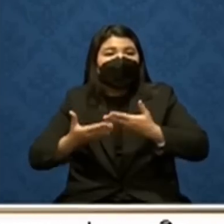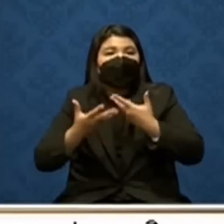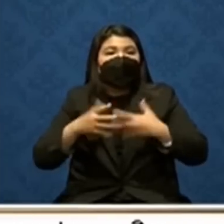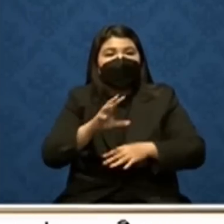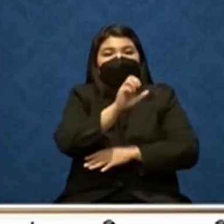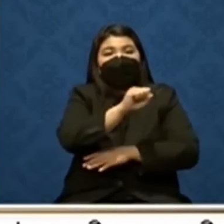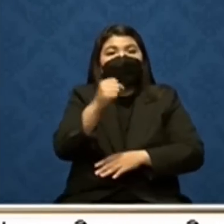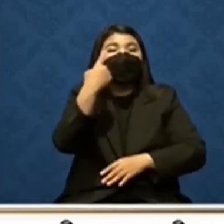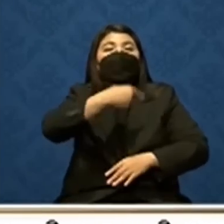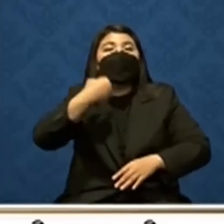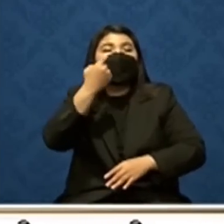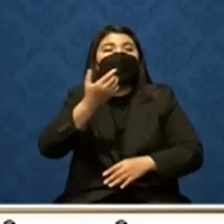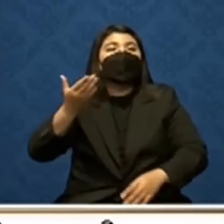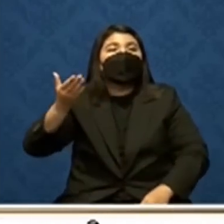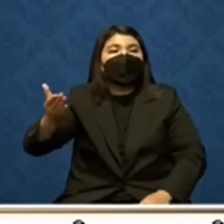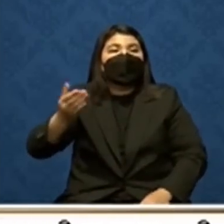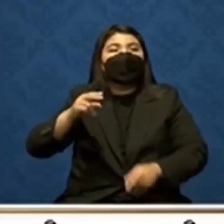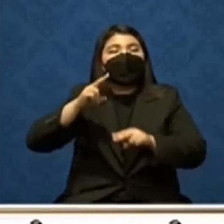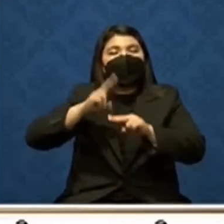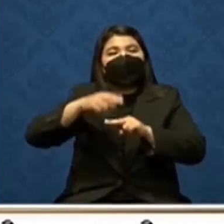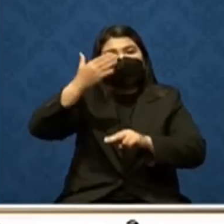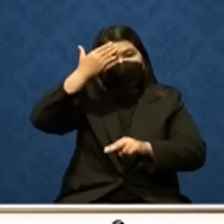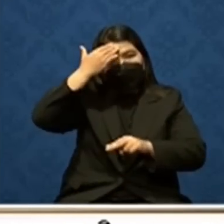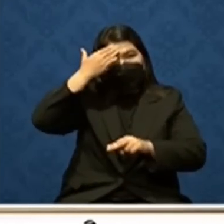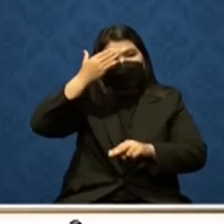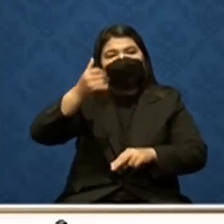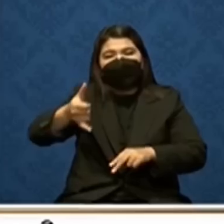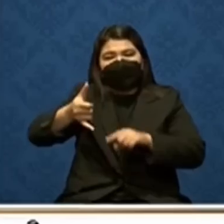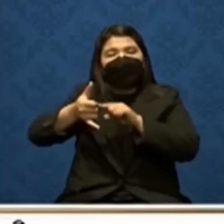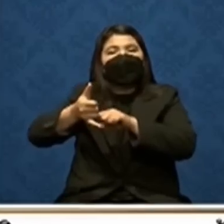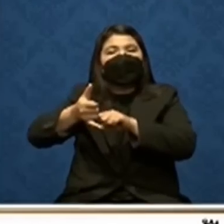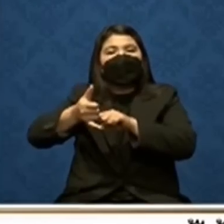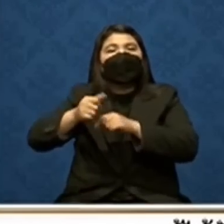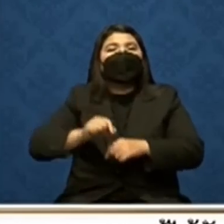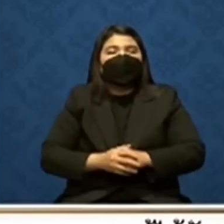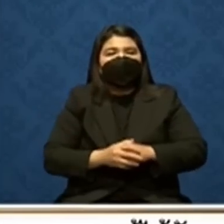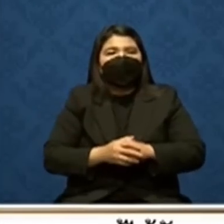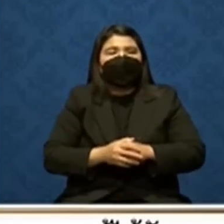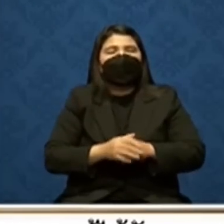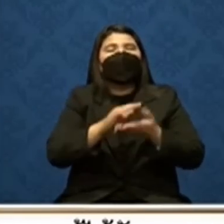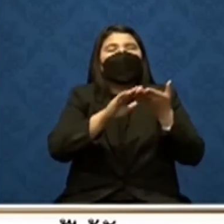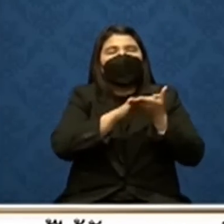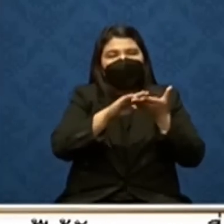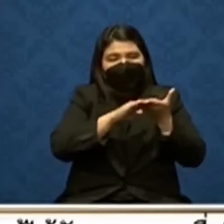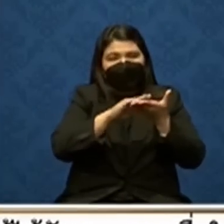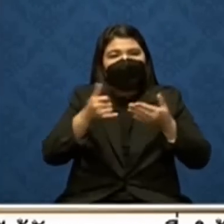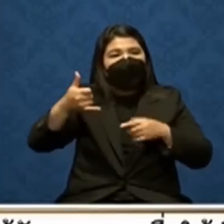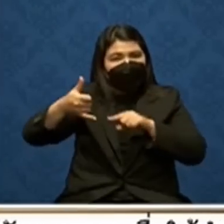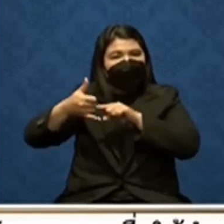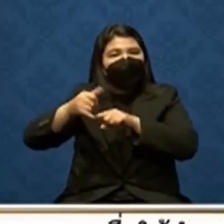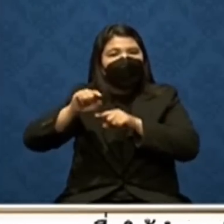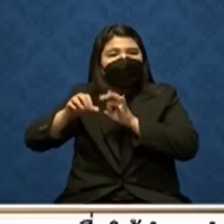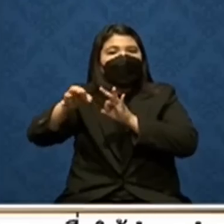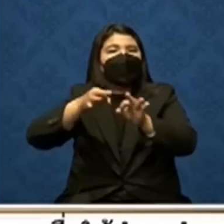นนั้นก็คสอๆ เท้น น่จะพงเรปเดียวุทนั่งอยขางหนาผมต้ขอโทษท่านประทานลงหนาปรุ่าก่อนเลยครับวาถเกเขาตองมาพี่ปลายเกวกั